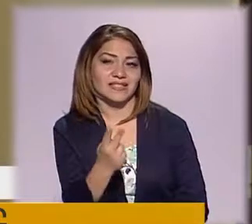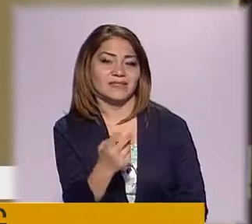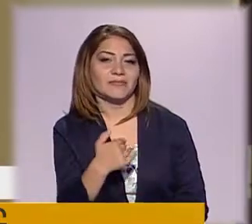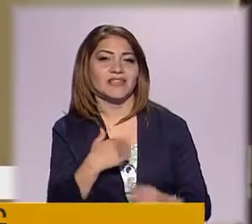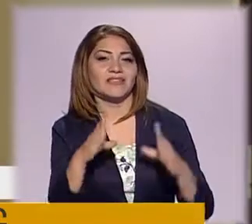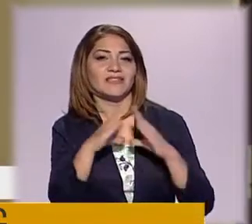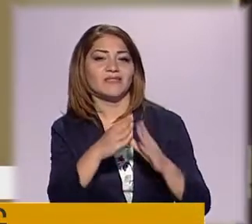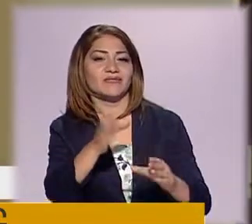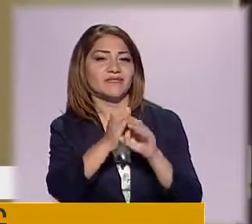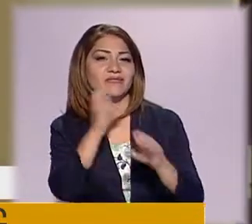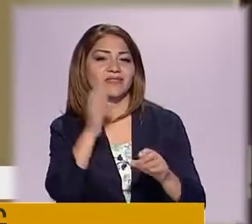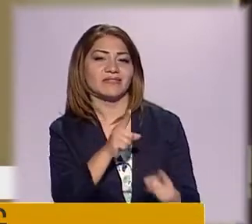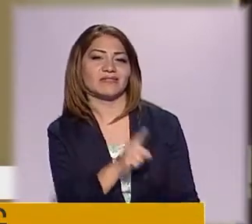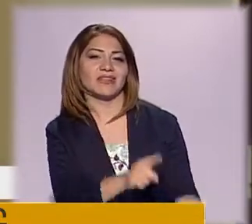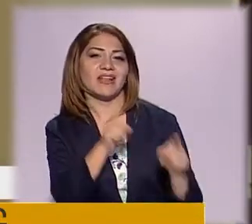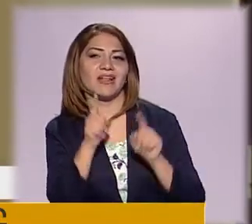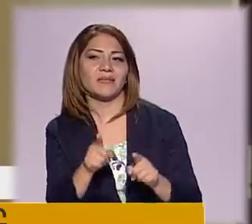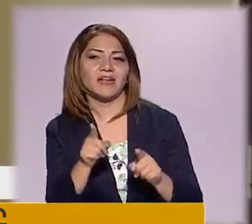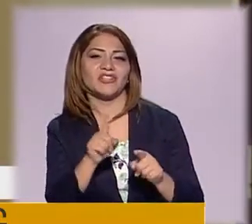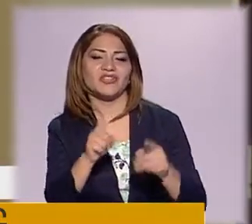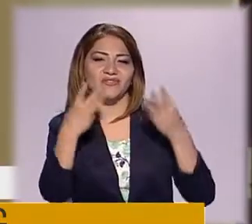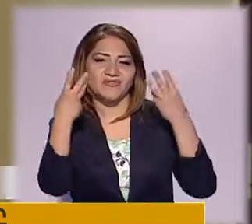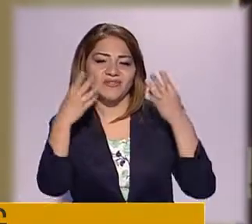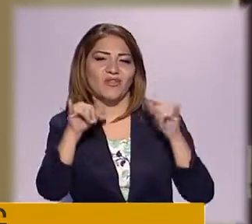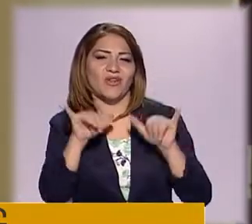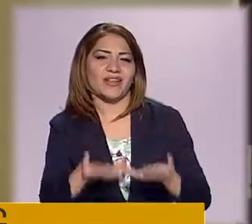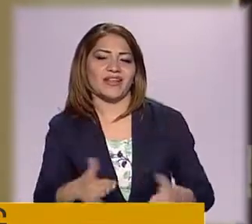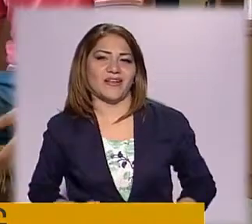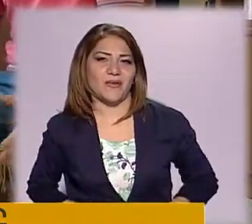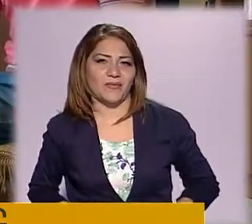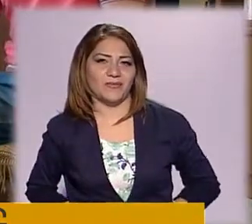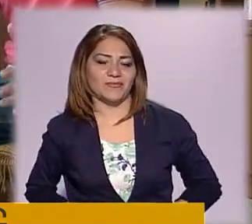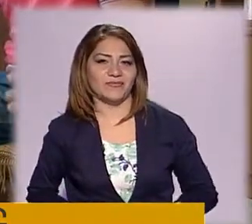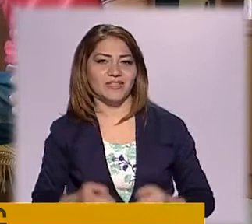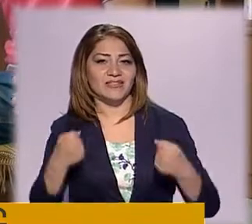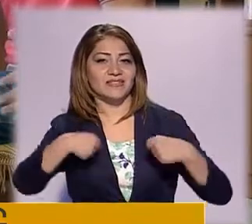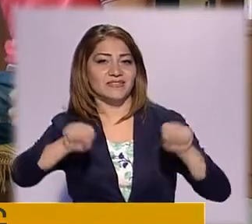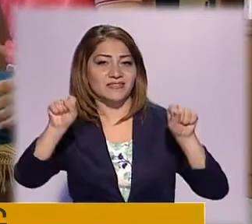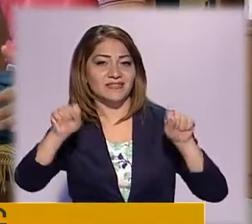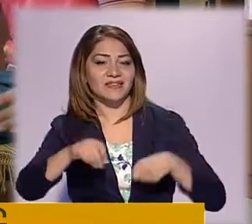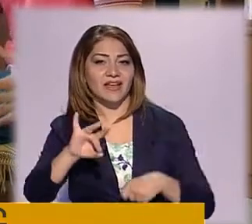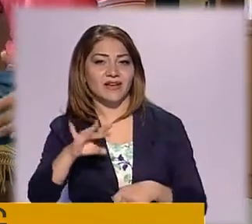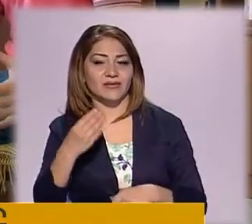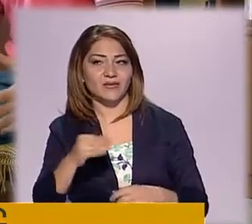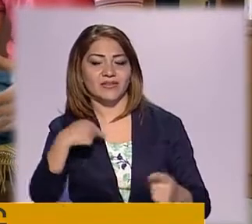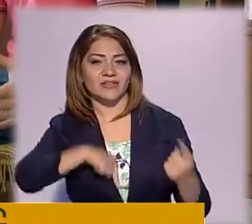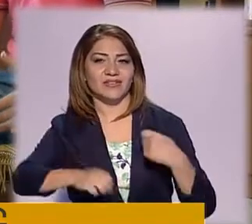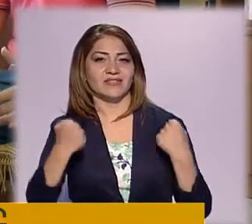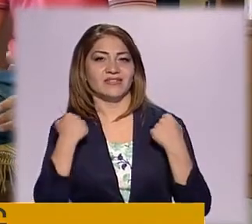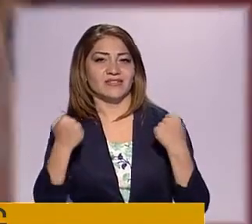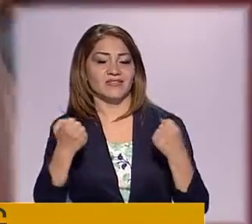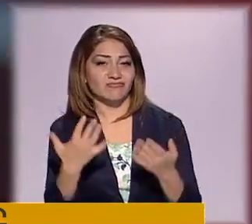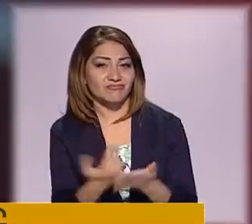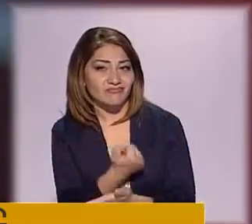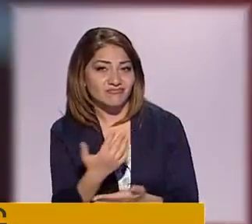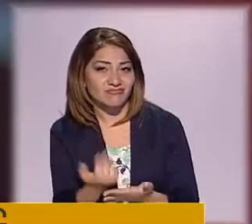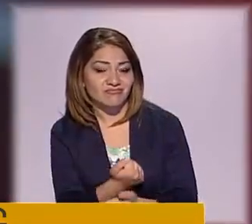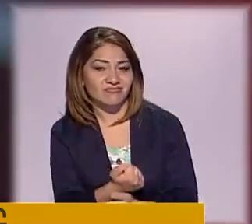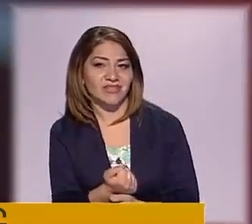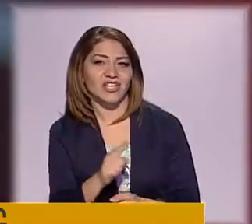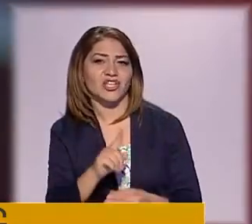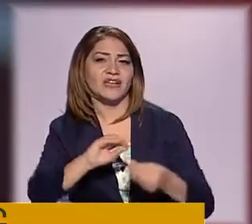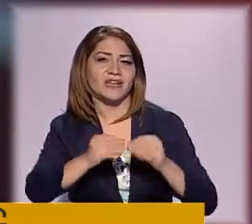այդ Դոմիկից հետո արդեն ինչ պայմաններով կան, ինչ պայմաններով կա։ Ծանրամարտը Արթուրին ոչ միայն մարզական հաջողություններ, այլև